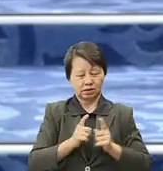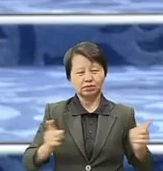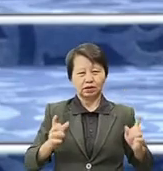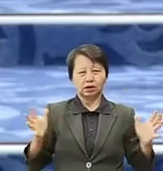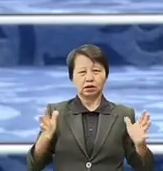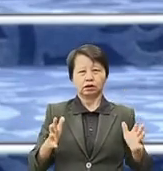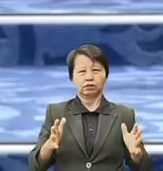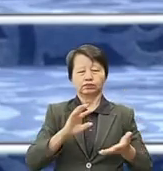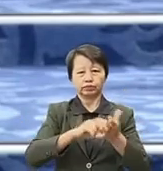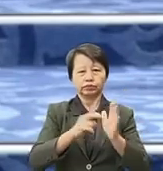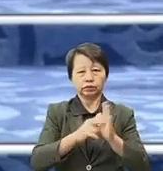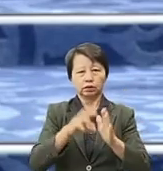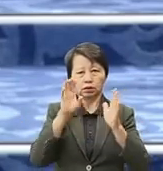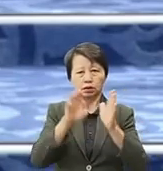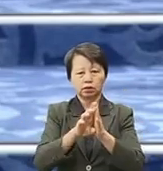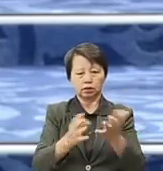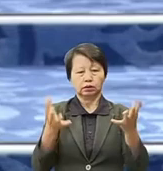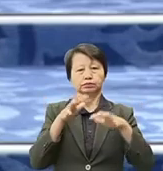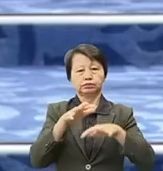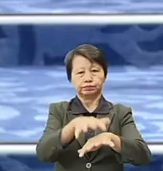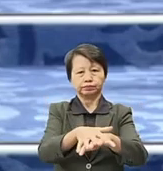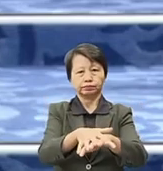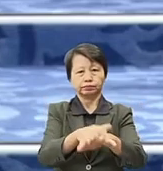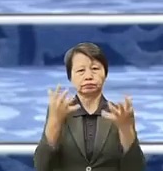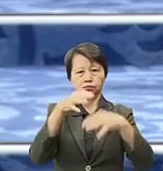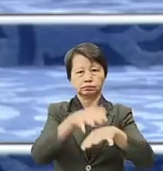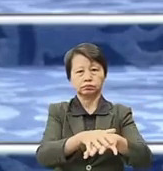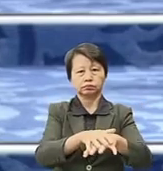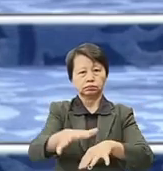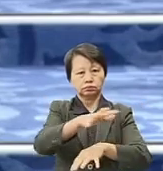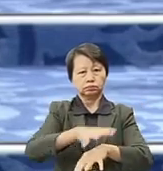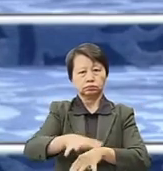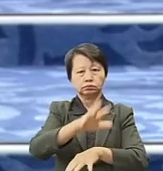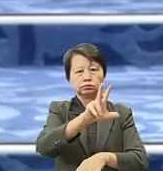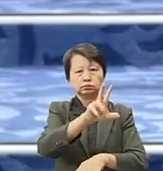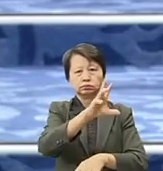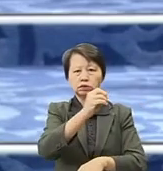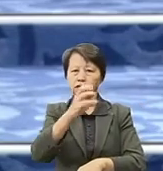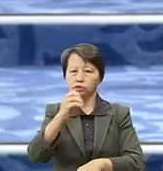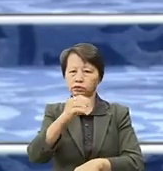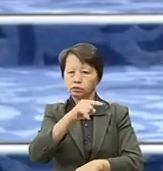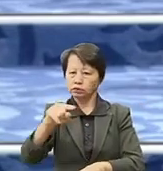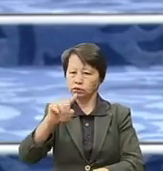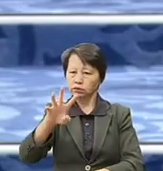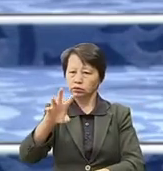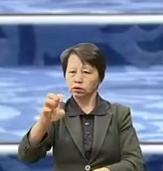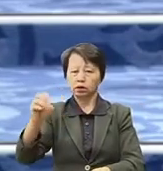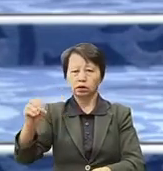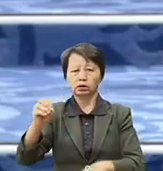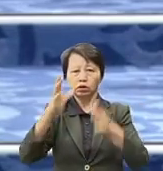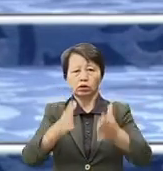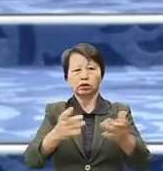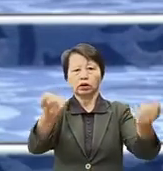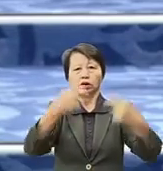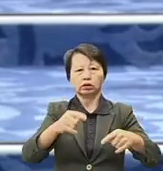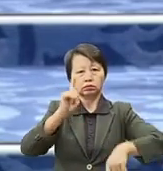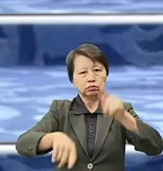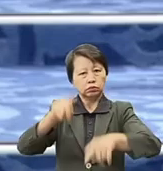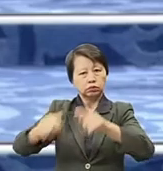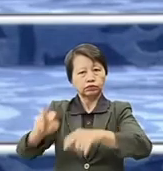gambarannya adalah himpunan itu yang dihadiri kurang lebih 30000 orang pelbagai agama